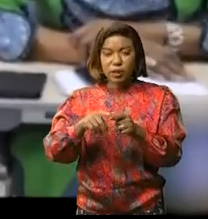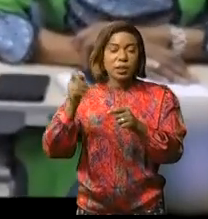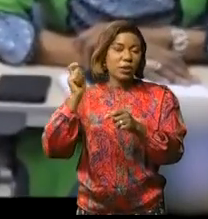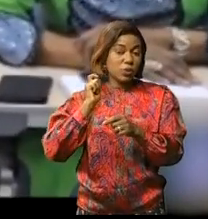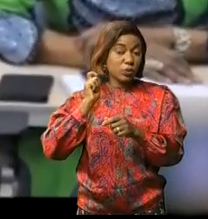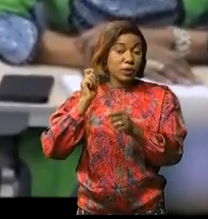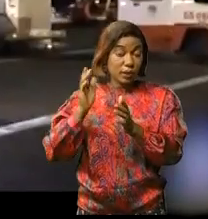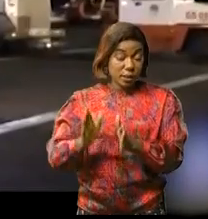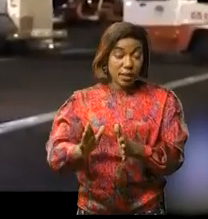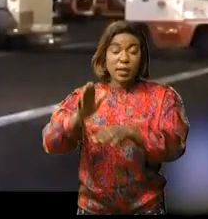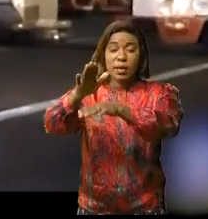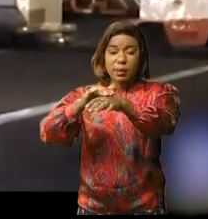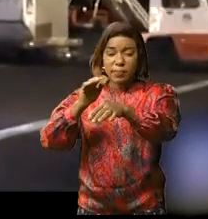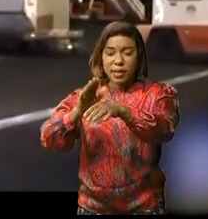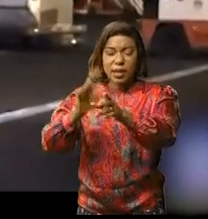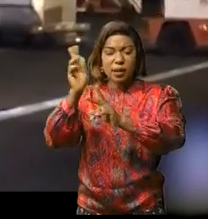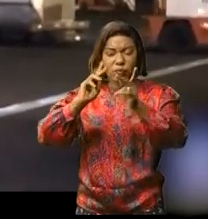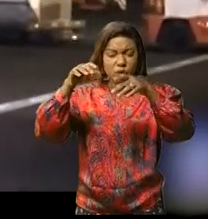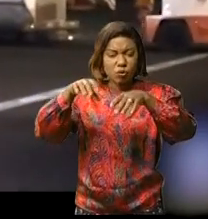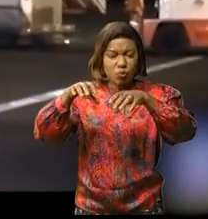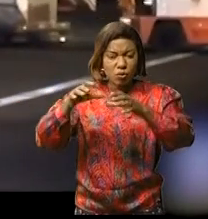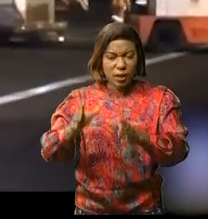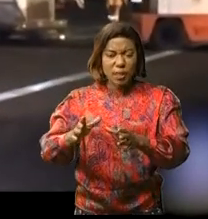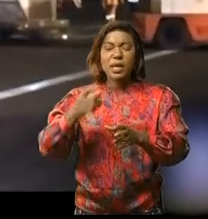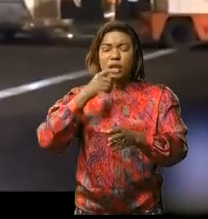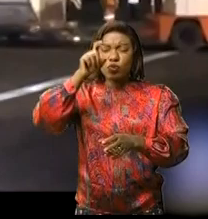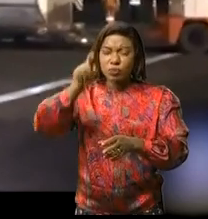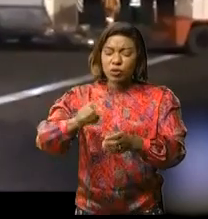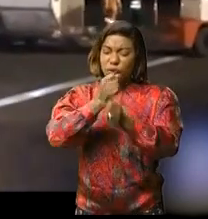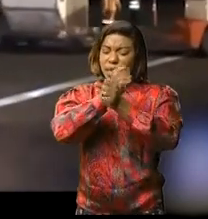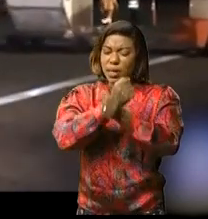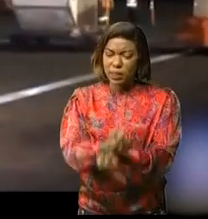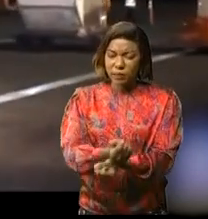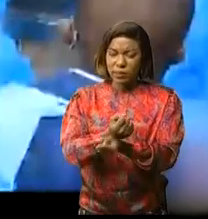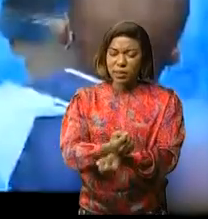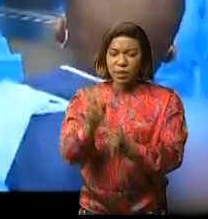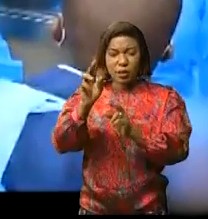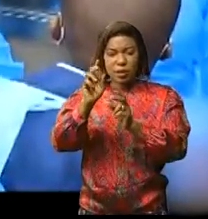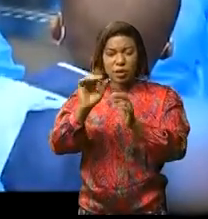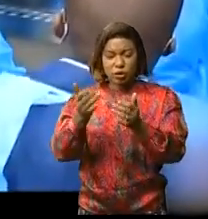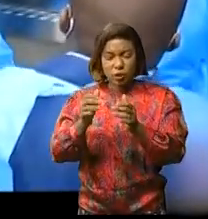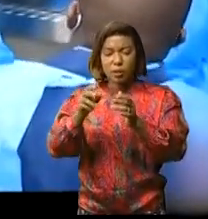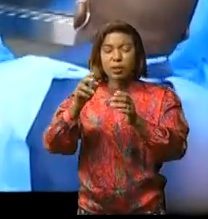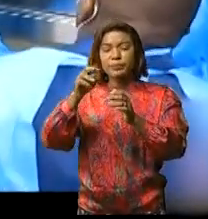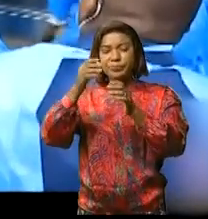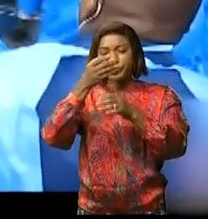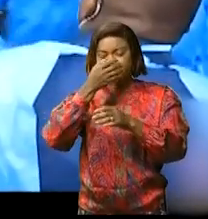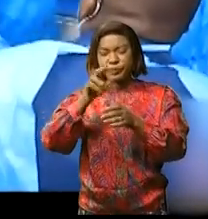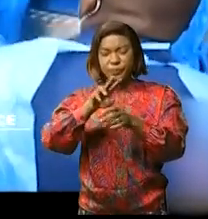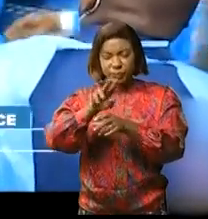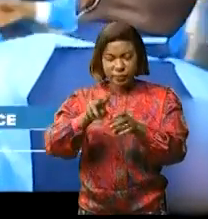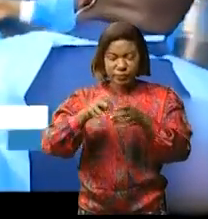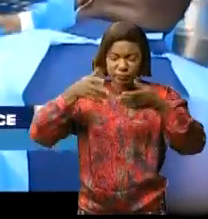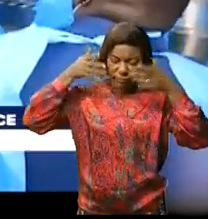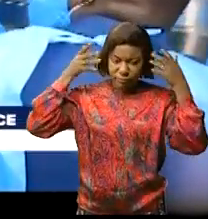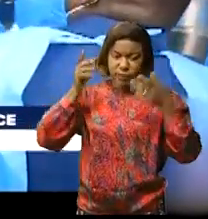la population congolaise en général au respect des gestes et barrières et Kinshasa en particulier de faire attention malgré